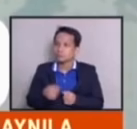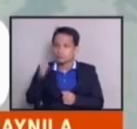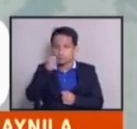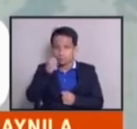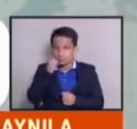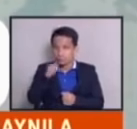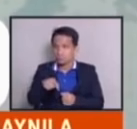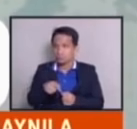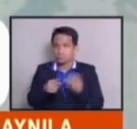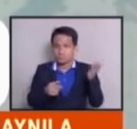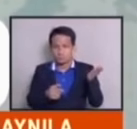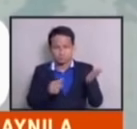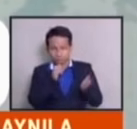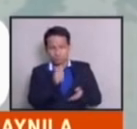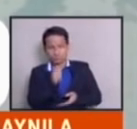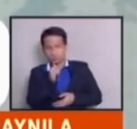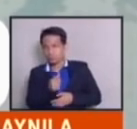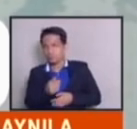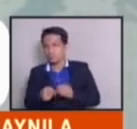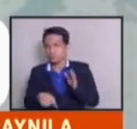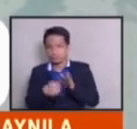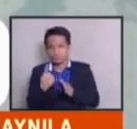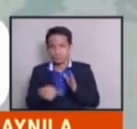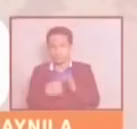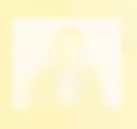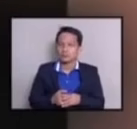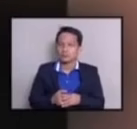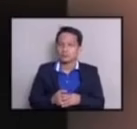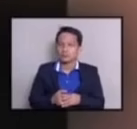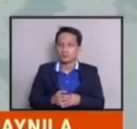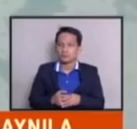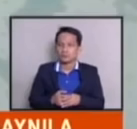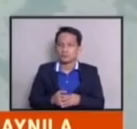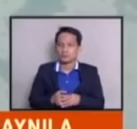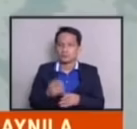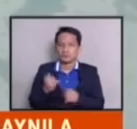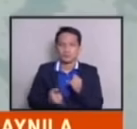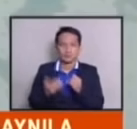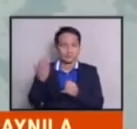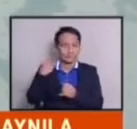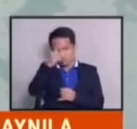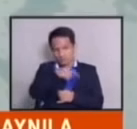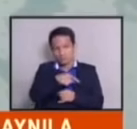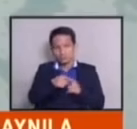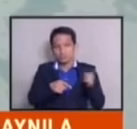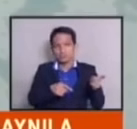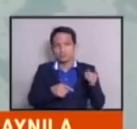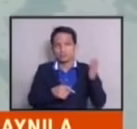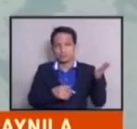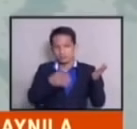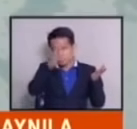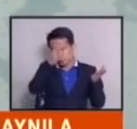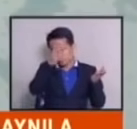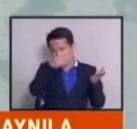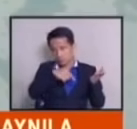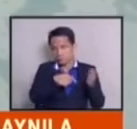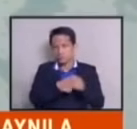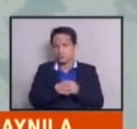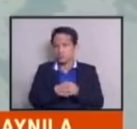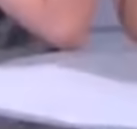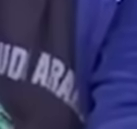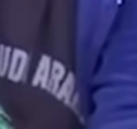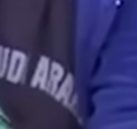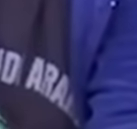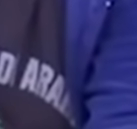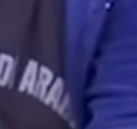pang humingi sa kanya? Hindi naman po. Minsan lang kapag may kailangan. Ano po niyang tandang-tanda po si Rafi? Humingi po sa papa niya yung pinalabas yung